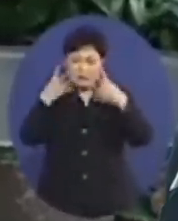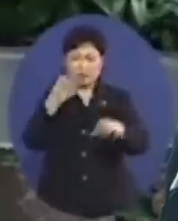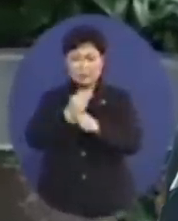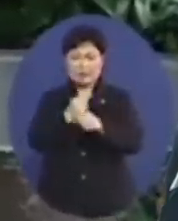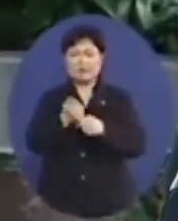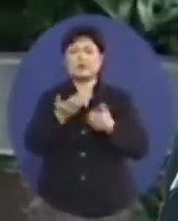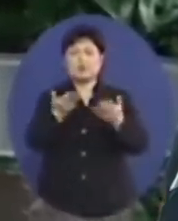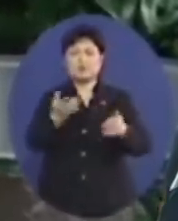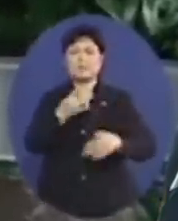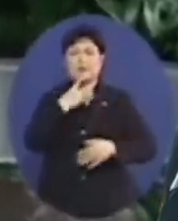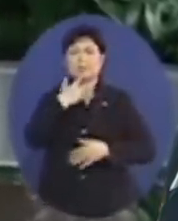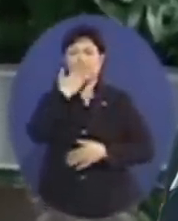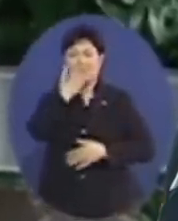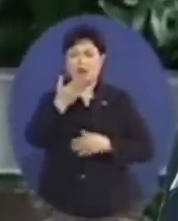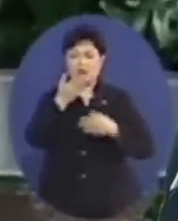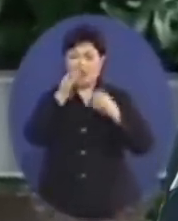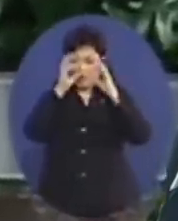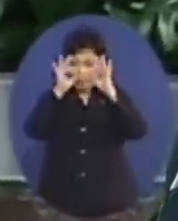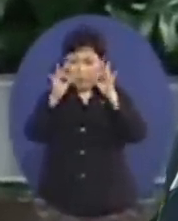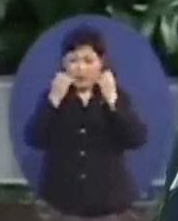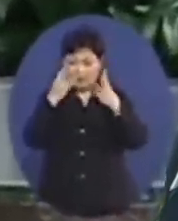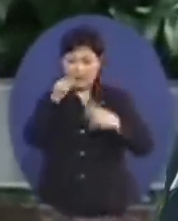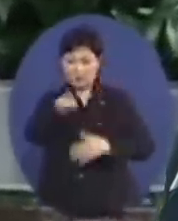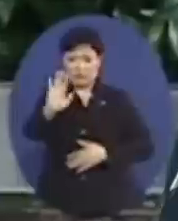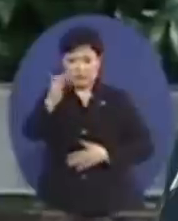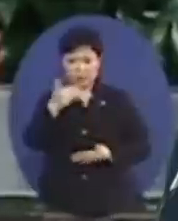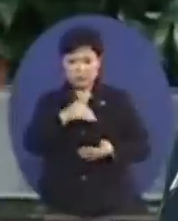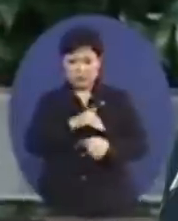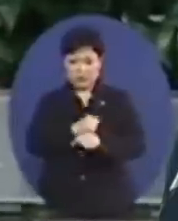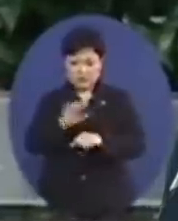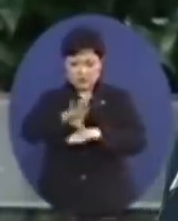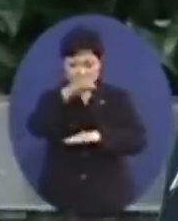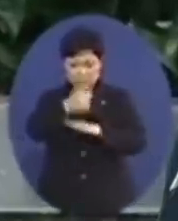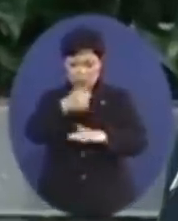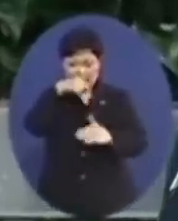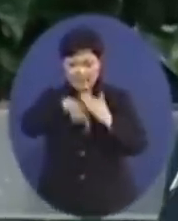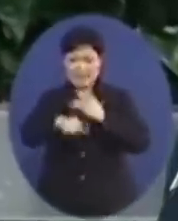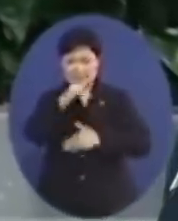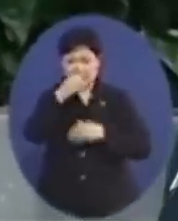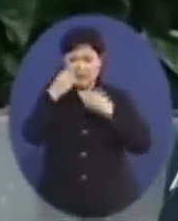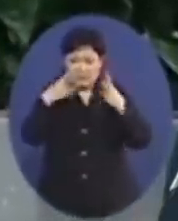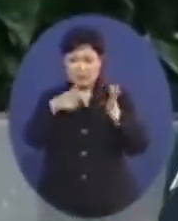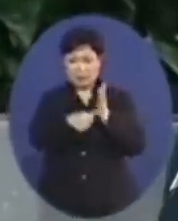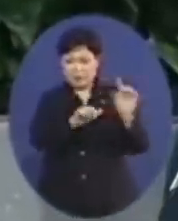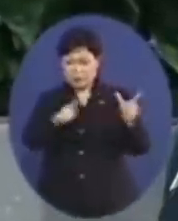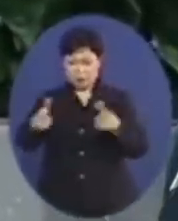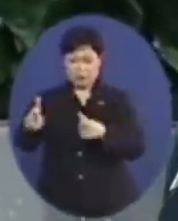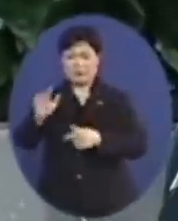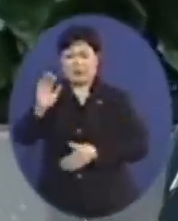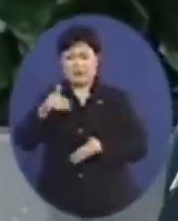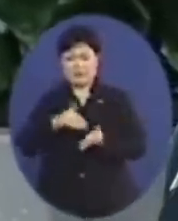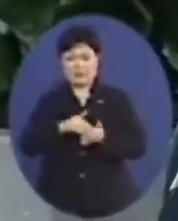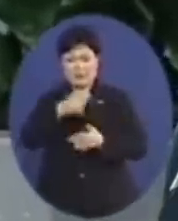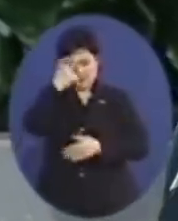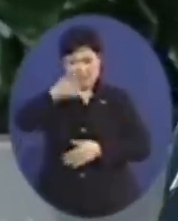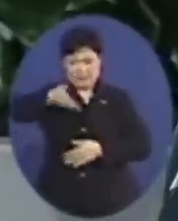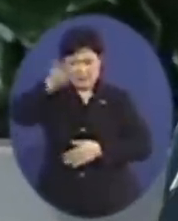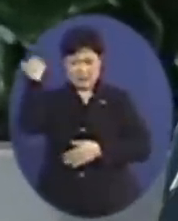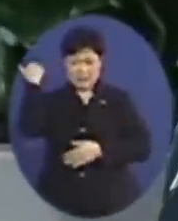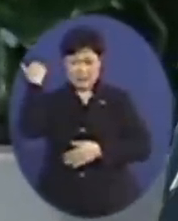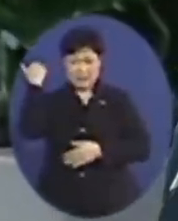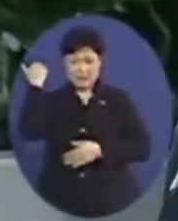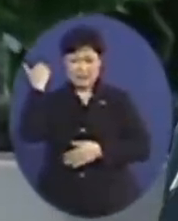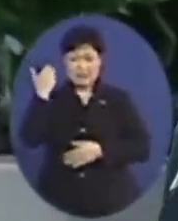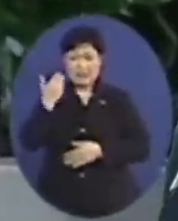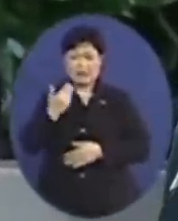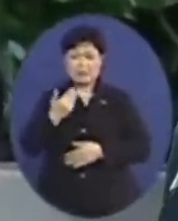되는 것입니다. 보라 새 것이 되었도다. 누구든지 그리스도 안에 있으면 새로운 피조물이라. 옛날